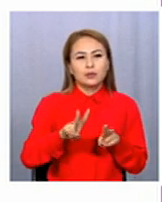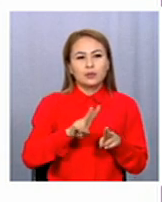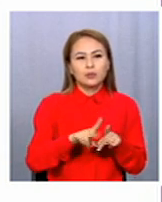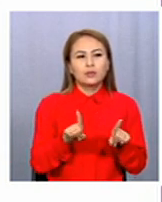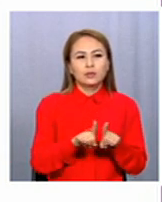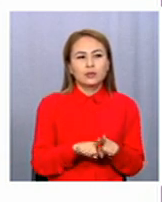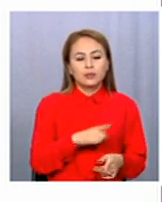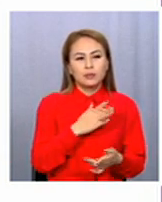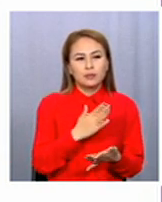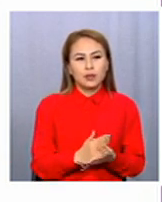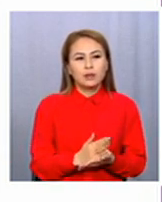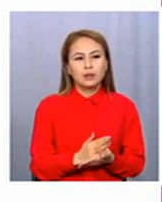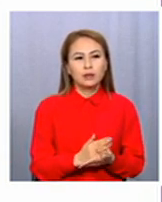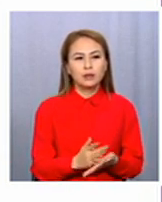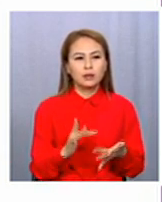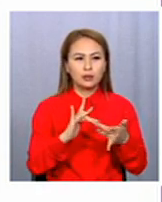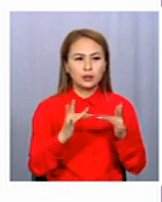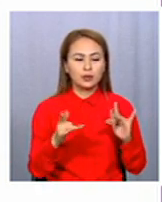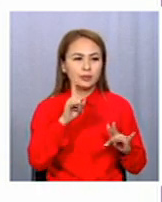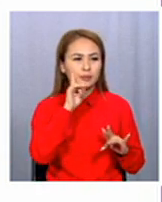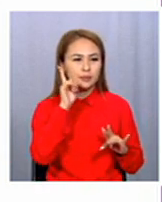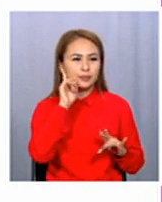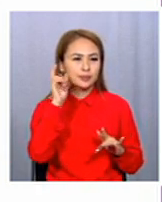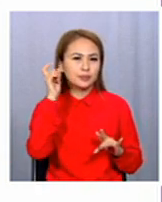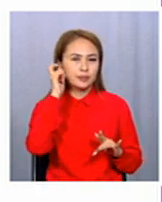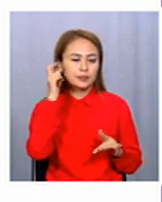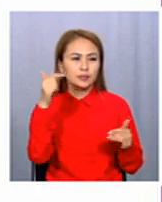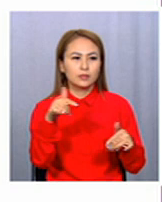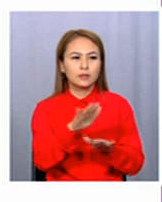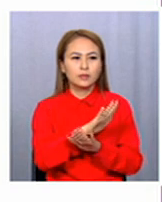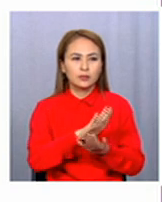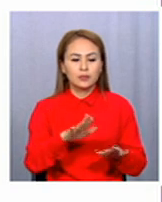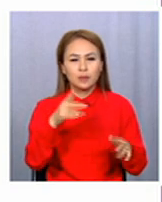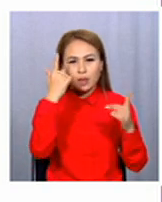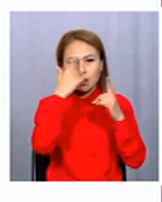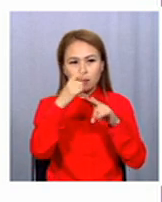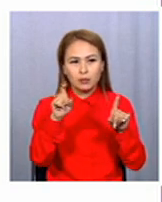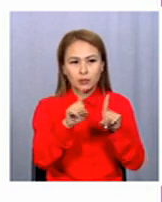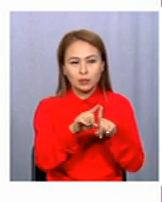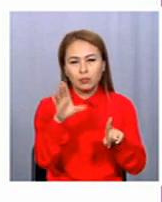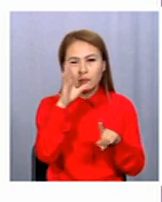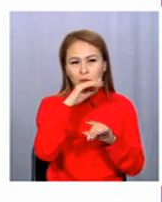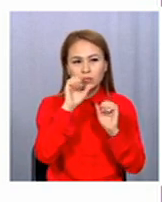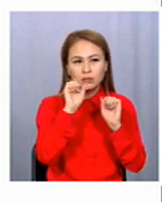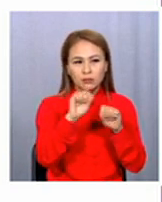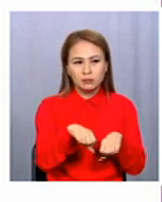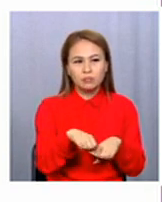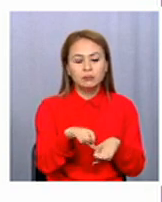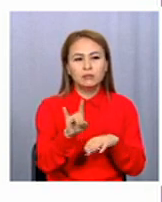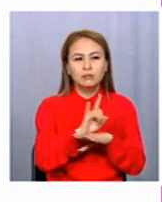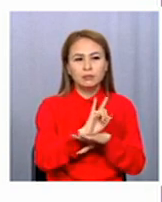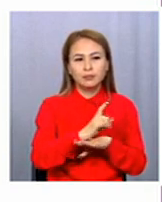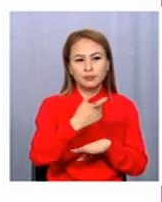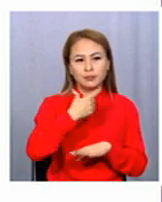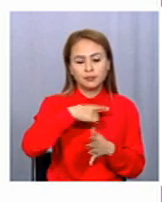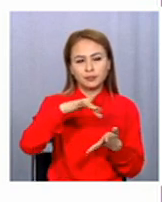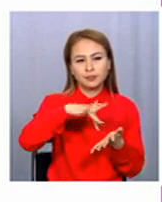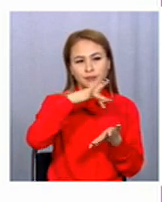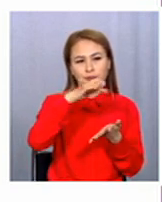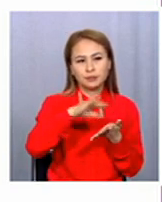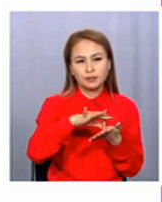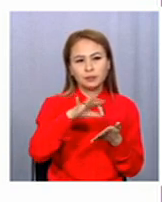бар. Интернетте жас ерекшелігіне сай келмейтін зиянды ақпараттар да болуы мүмкін. Алаяқтар өз мақсатына пайдаланбау